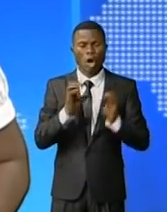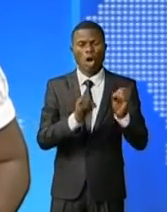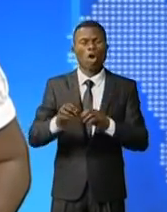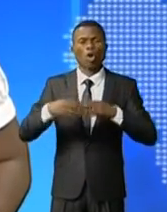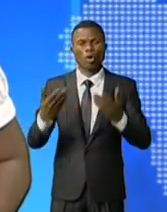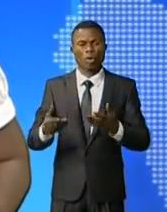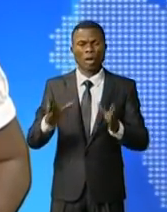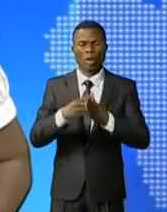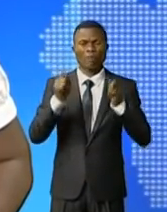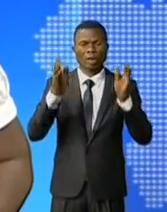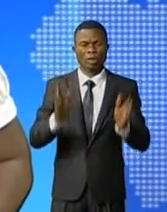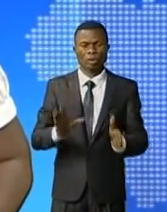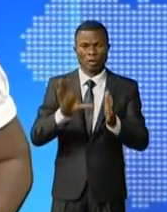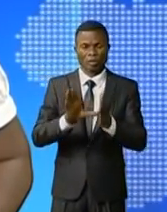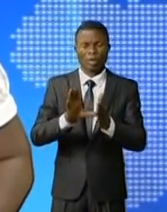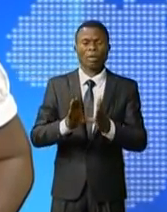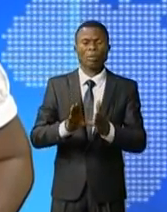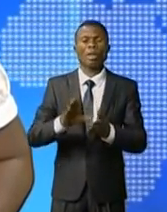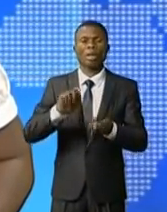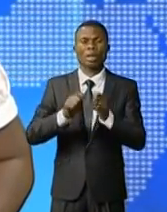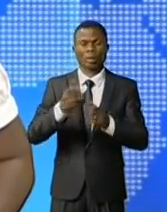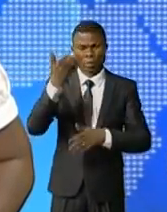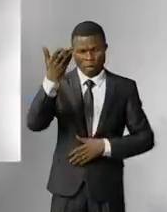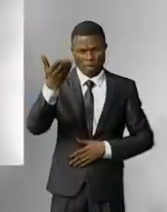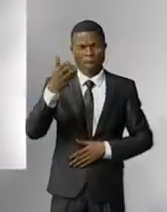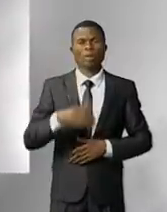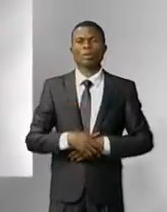avec le journaliste. Emmanuela Commissaire était de la partie.